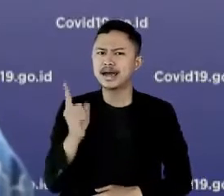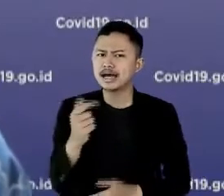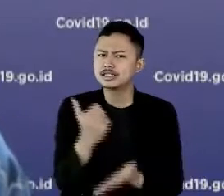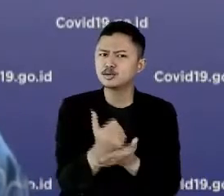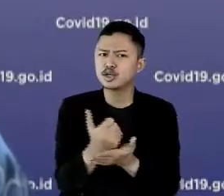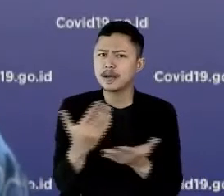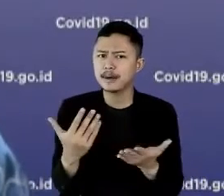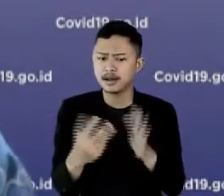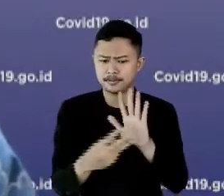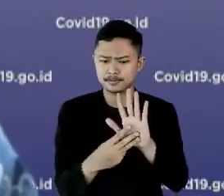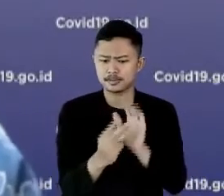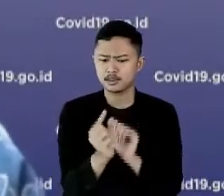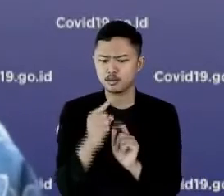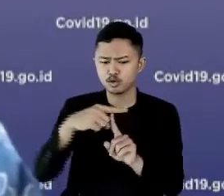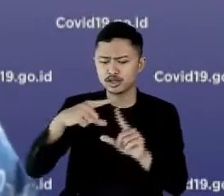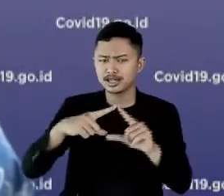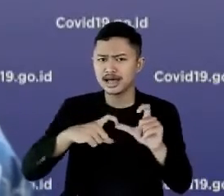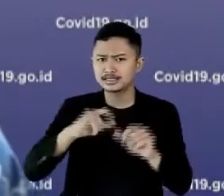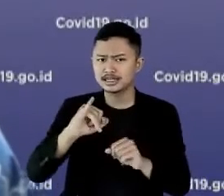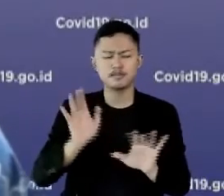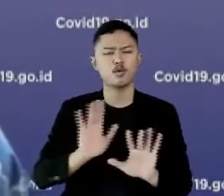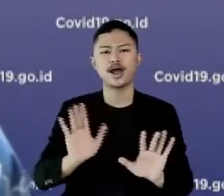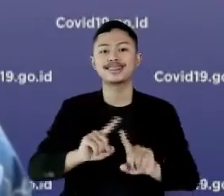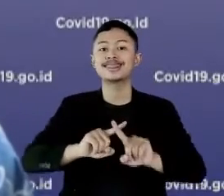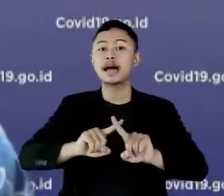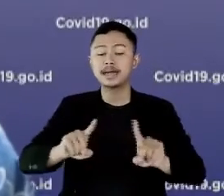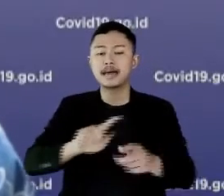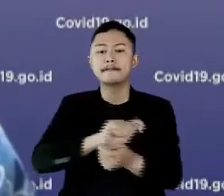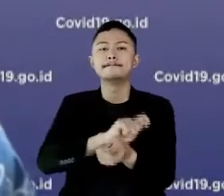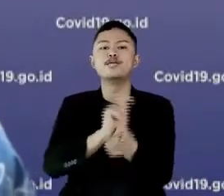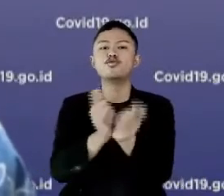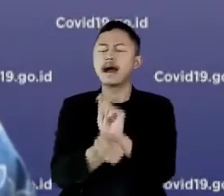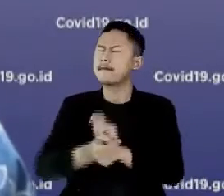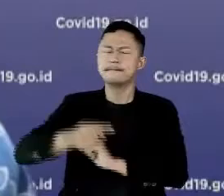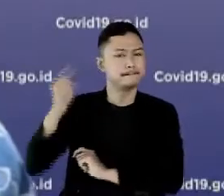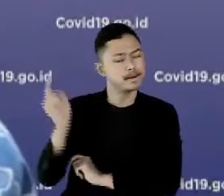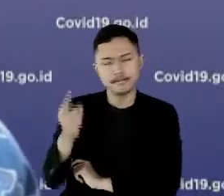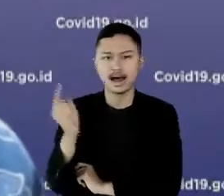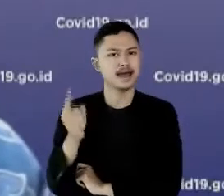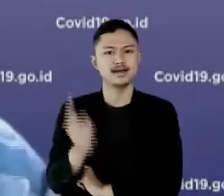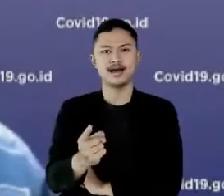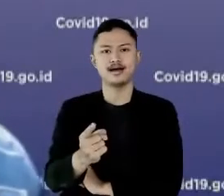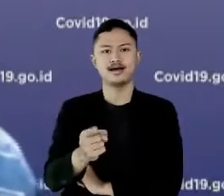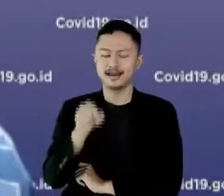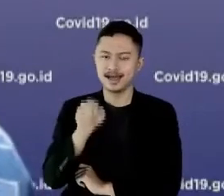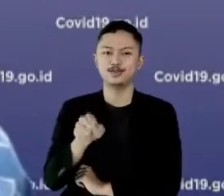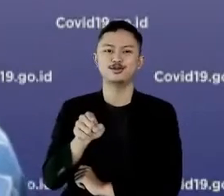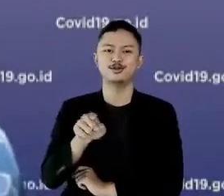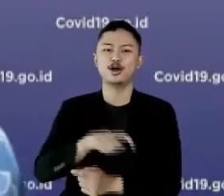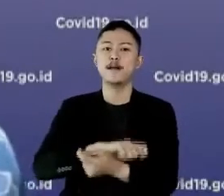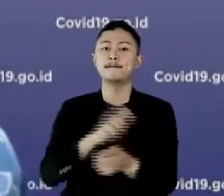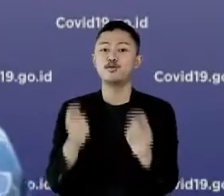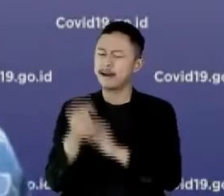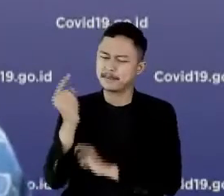menular atau penyakit yang lebih parah atau dia bisa lari dari